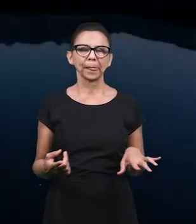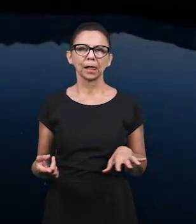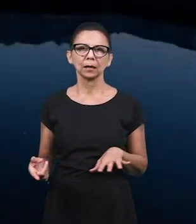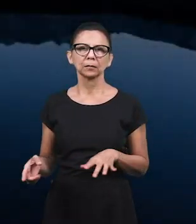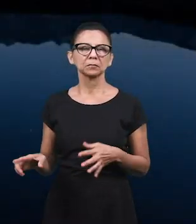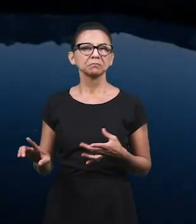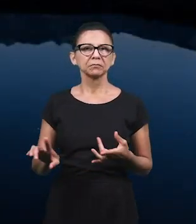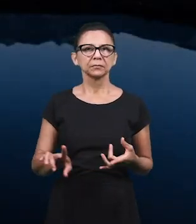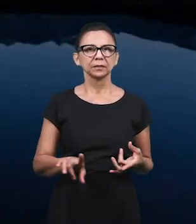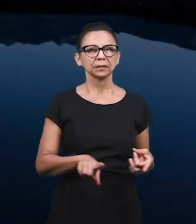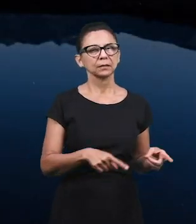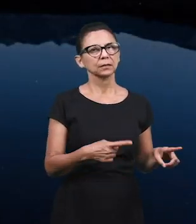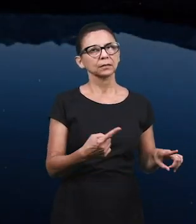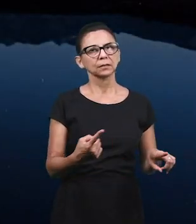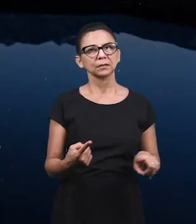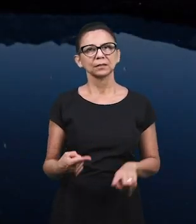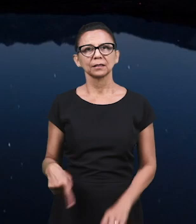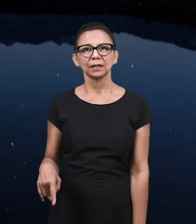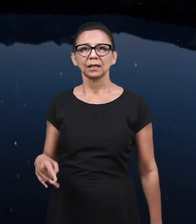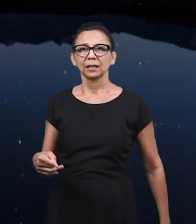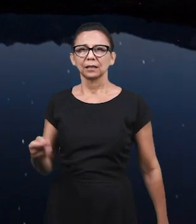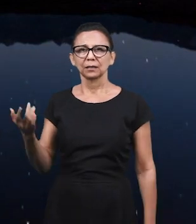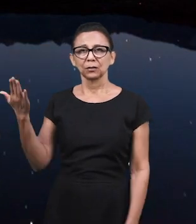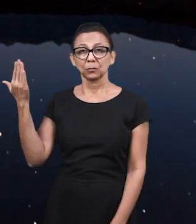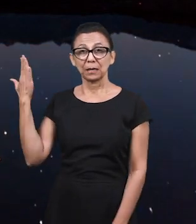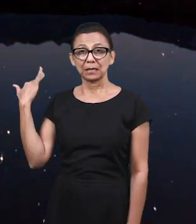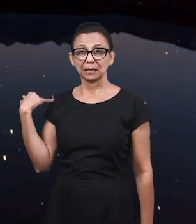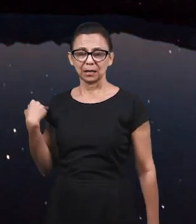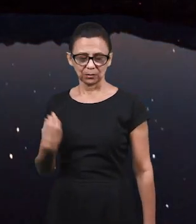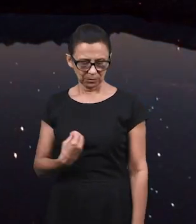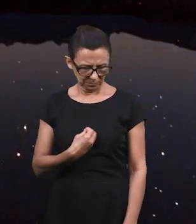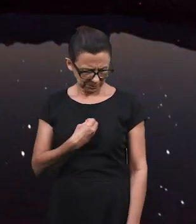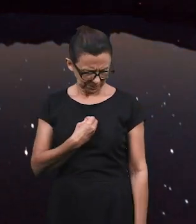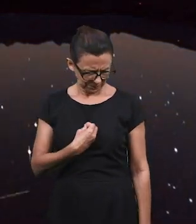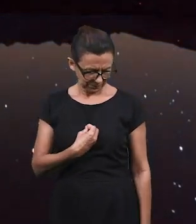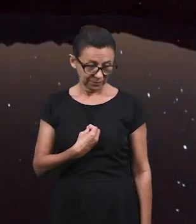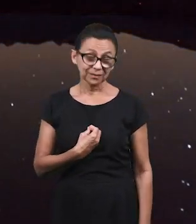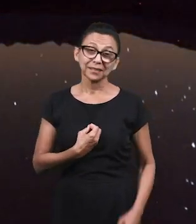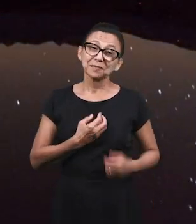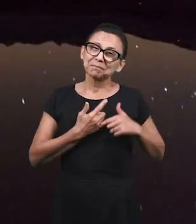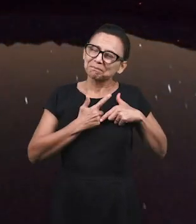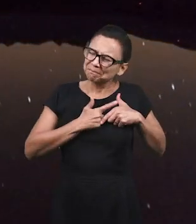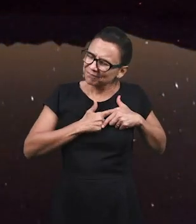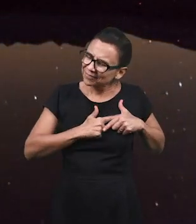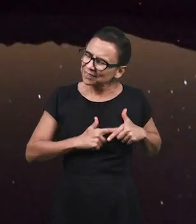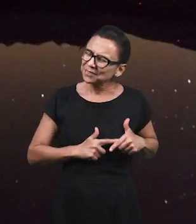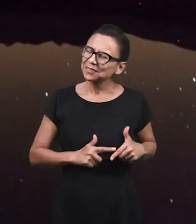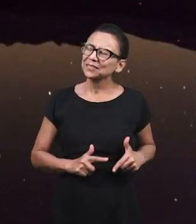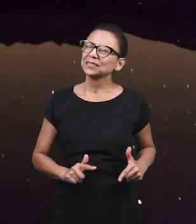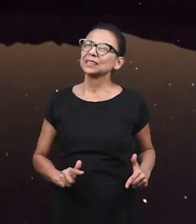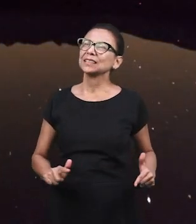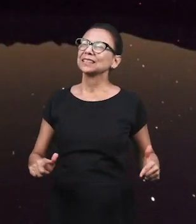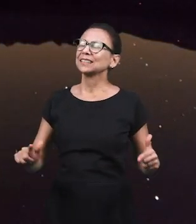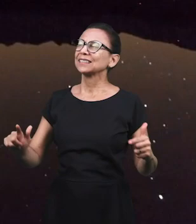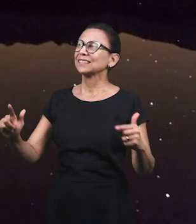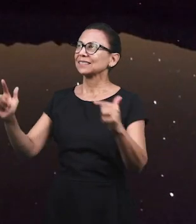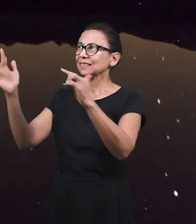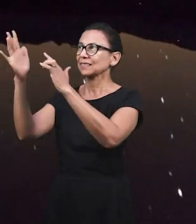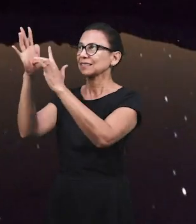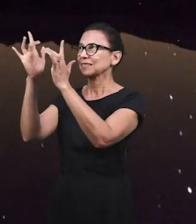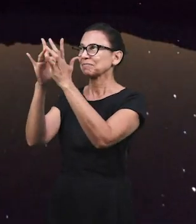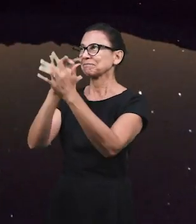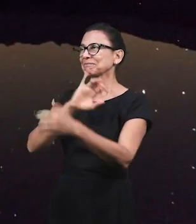A minha vida tão vazia, Jesus